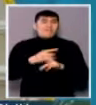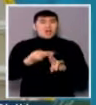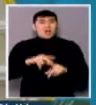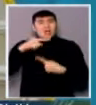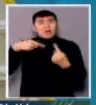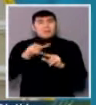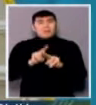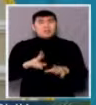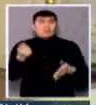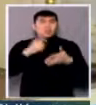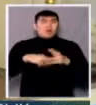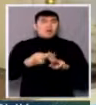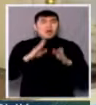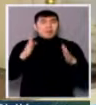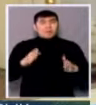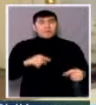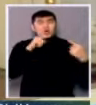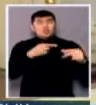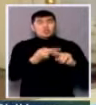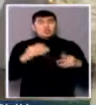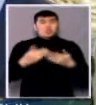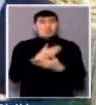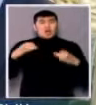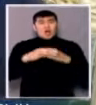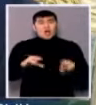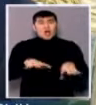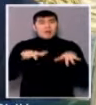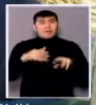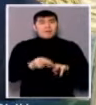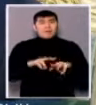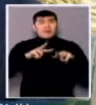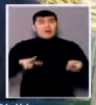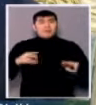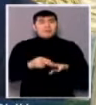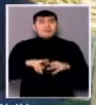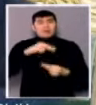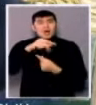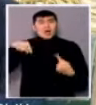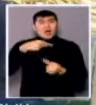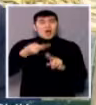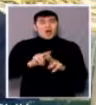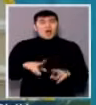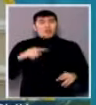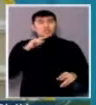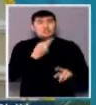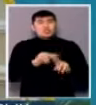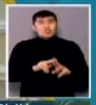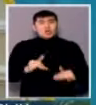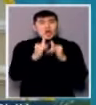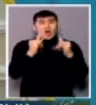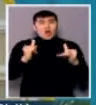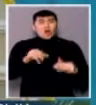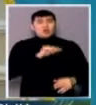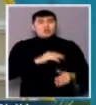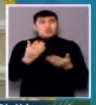отырысын өткізген президент Қасым-Жомарт Тоқаев жаңадан жасақталған министр мен әкімдерге экономикалық өсімді қалпына келтіріп, жұртты жұмыспен